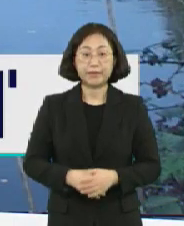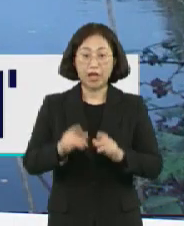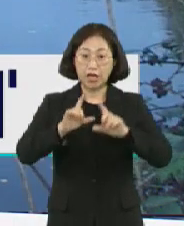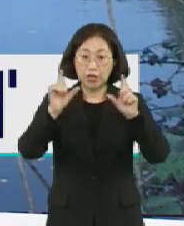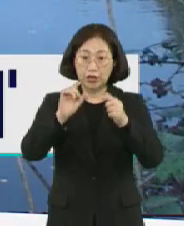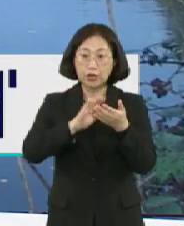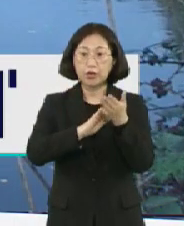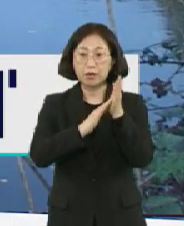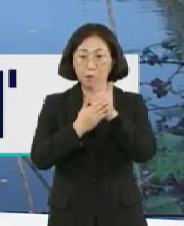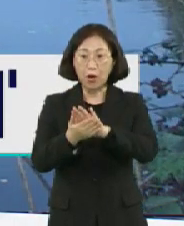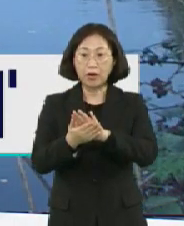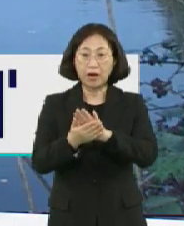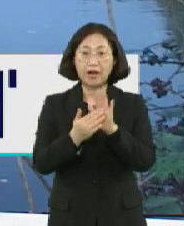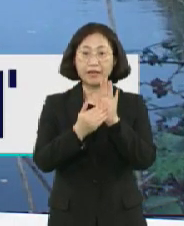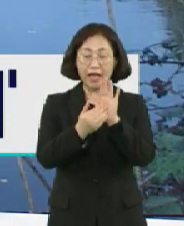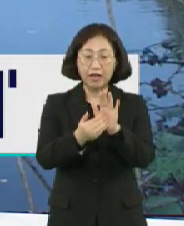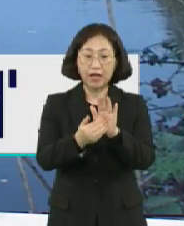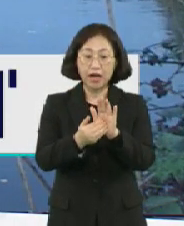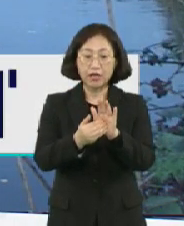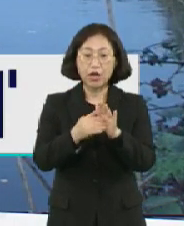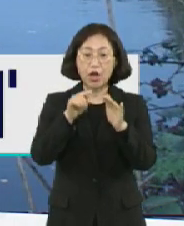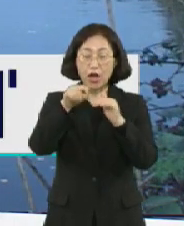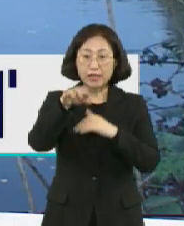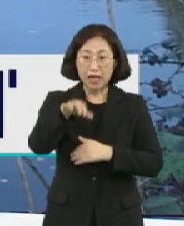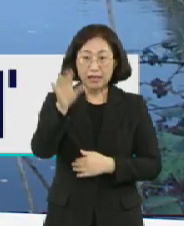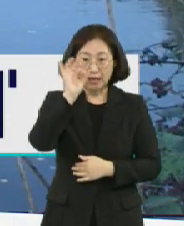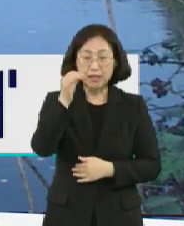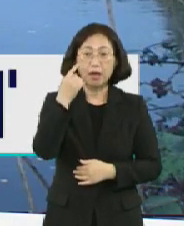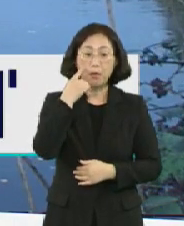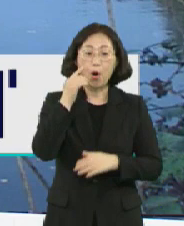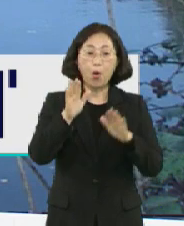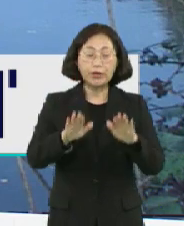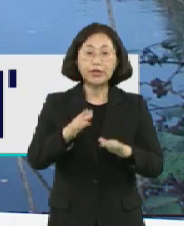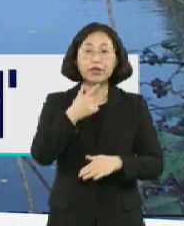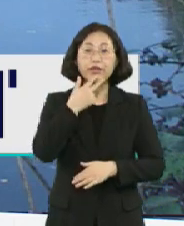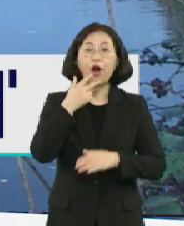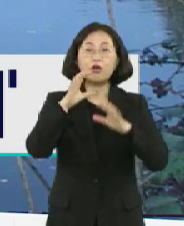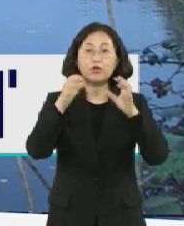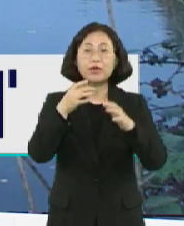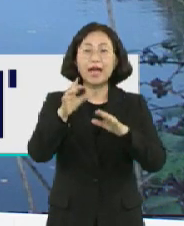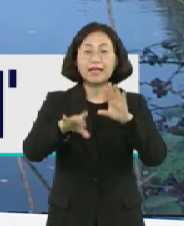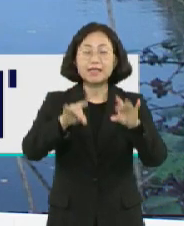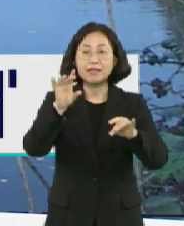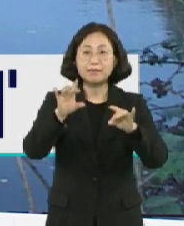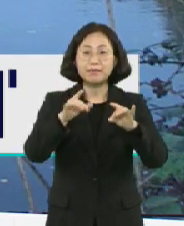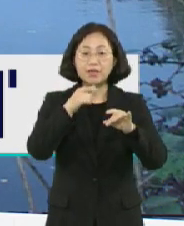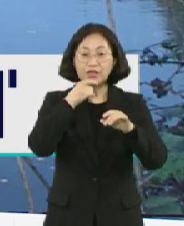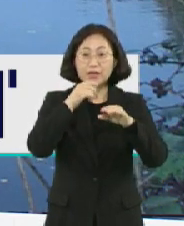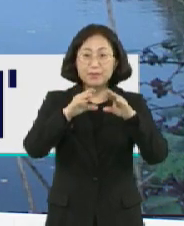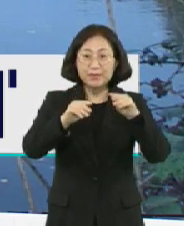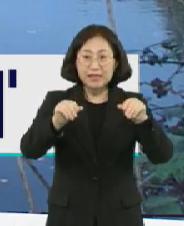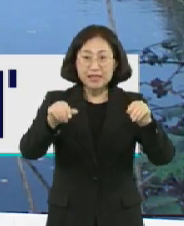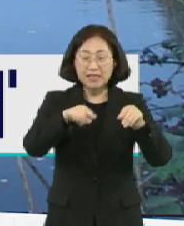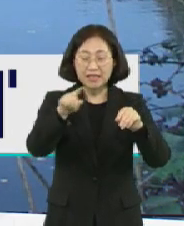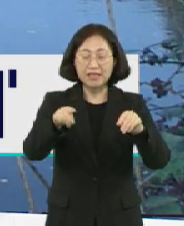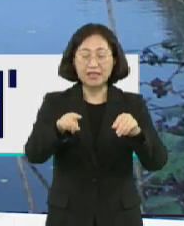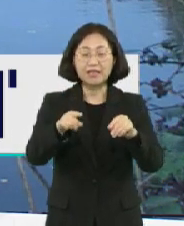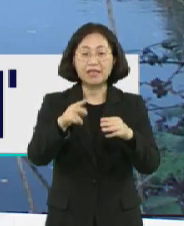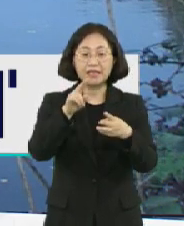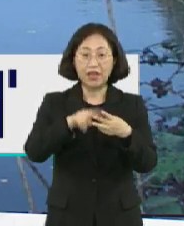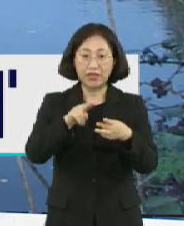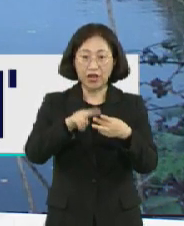기후변화에 대응하는 현장을 찾아보는 기획보도. 오늘은 영국 런던 습지센터를 소개합니다. 콘크리트 저수지를